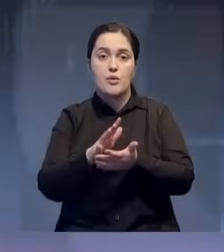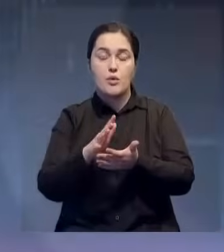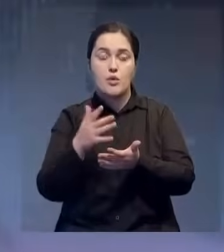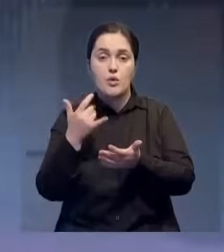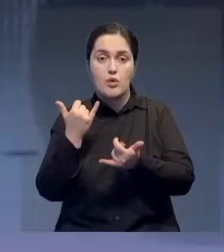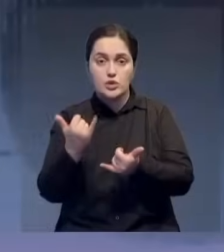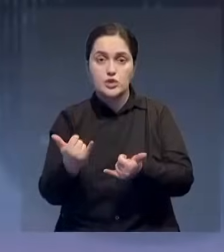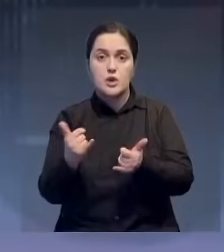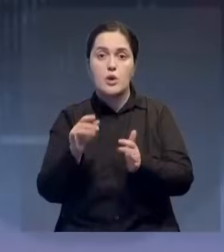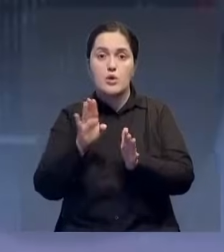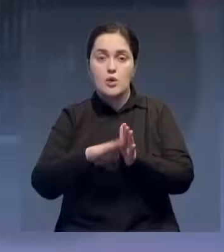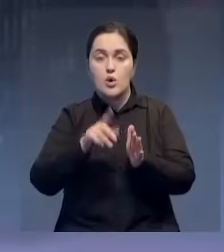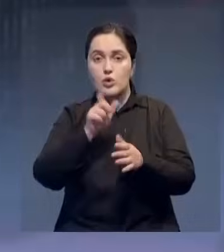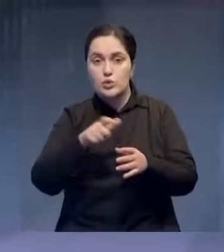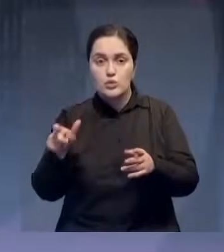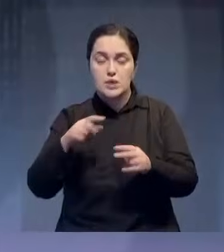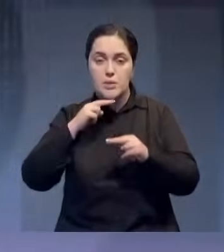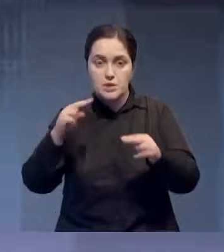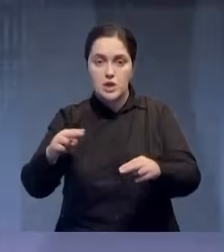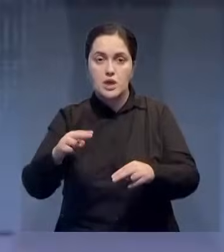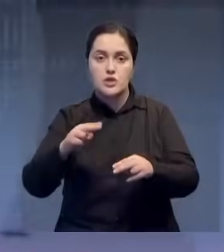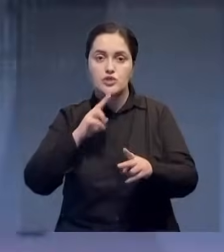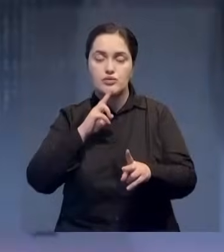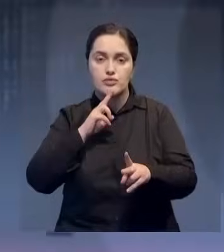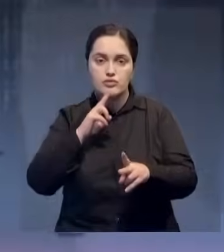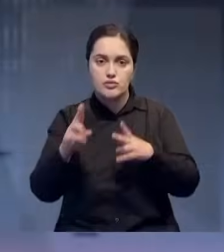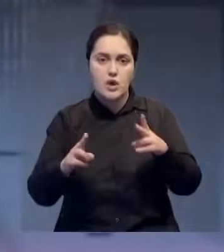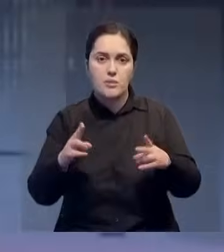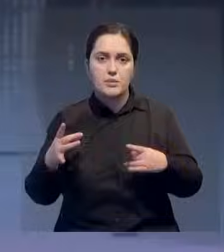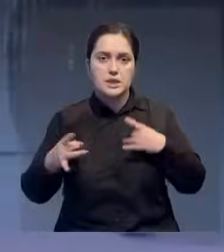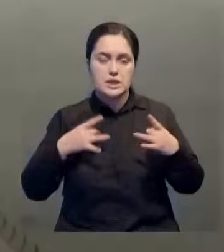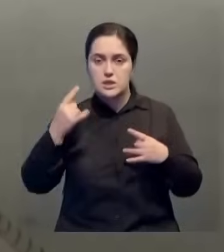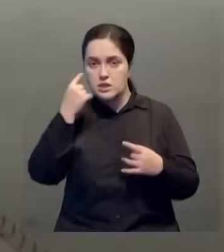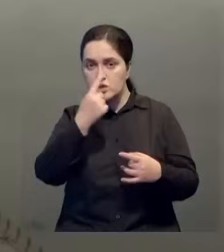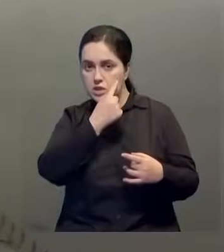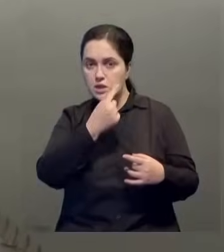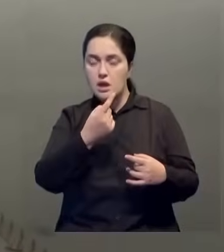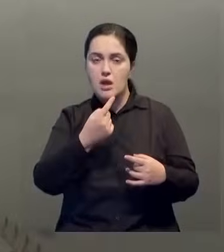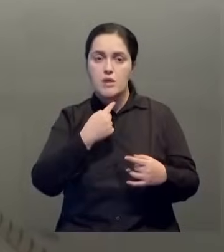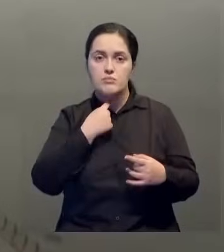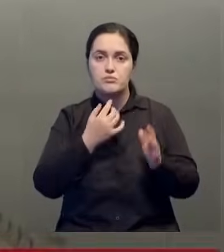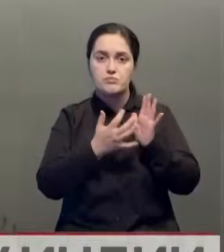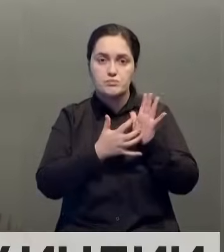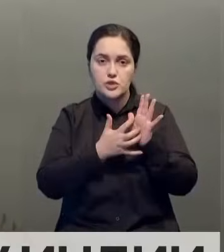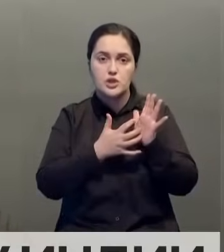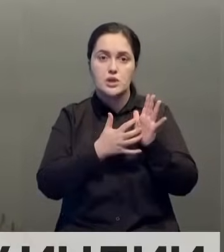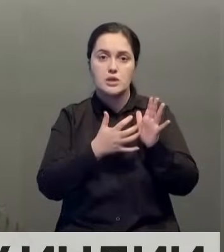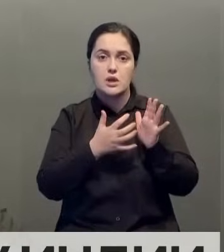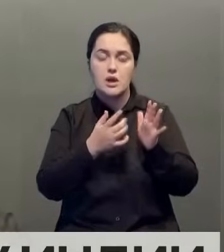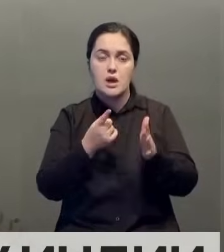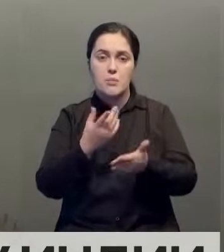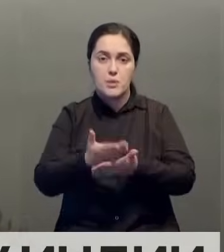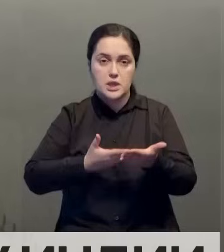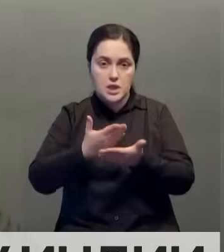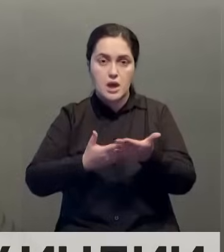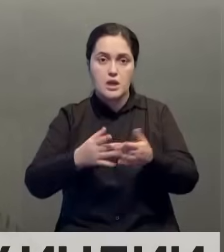мониторинга, он находится на самом низком уровне. Люди обращаются в медицинские учреждения с жалобами на раздражение глаз, першение в горле. Местные